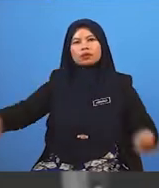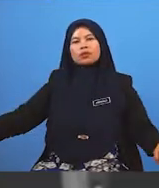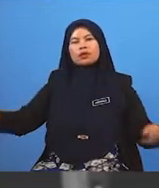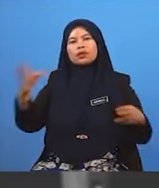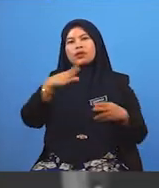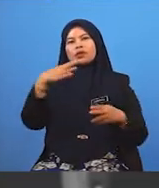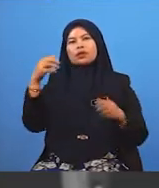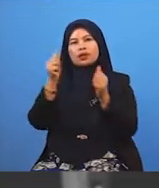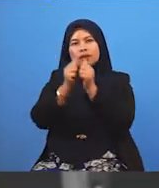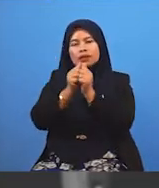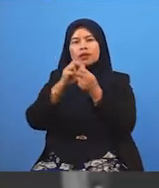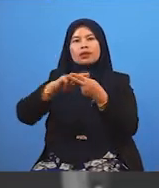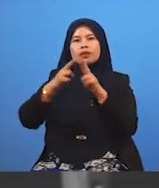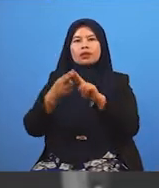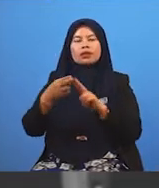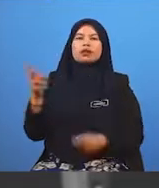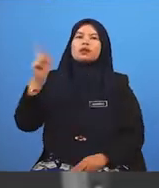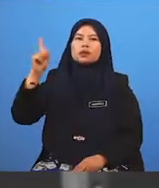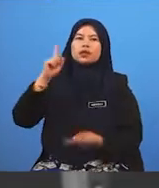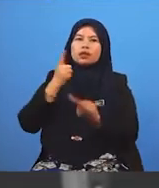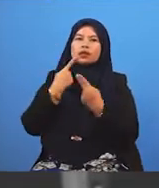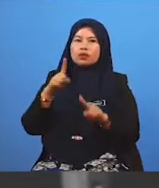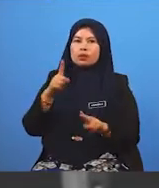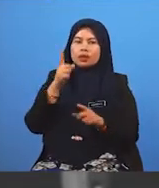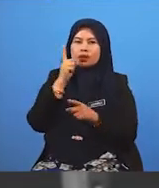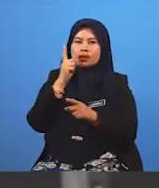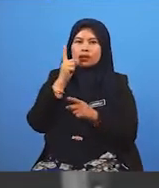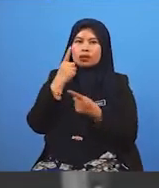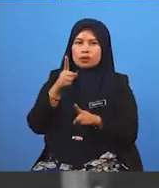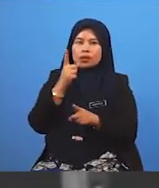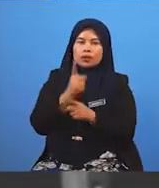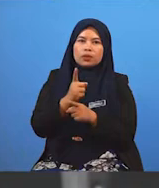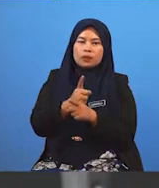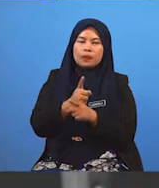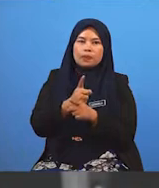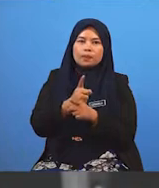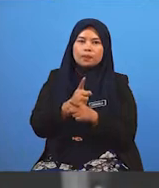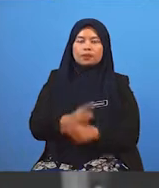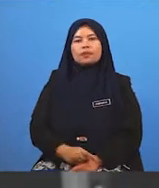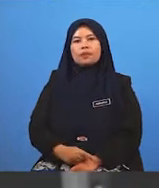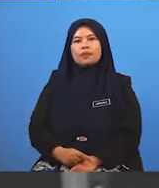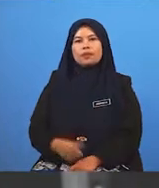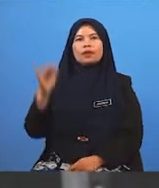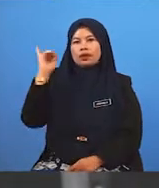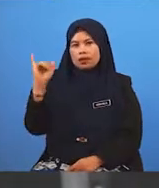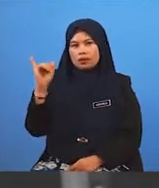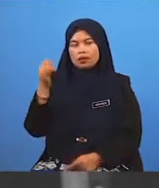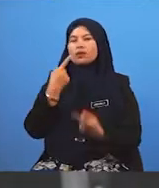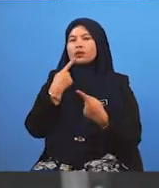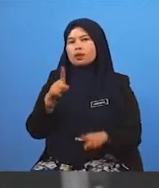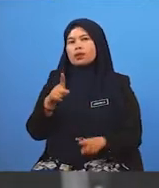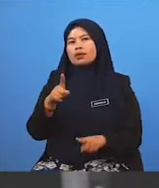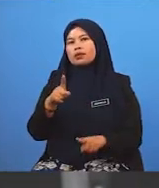jawab murid-murid, manakah jawapan yang betul? Ya, betul. Jawapan yang betul ialah